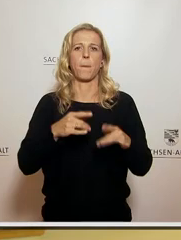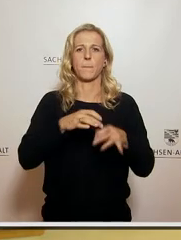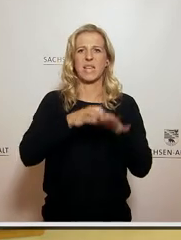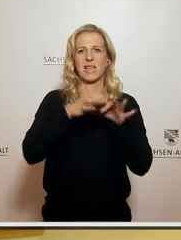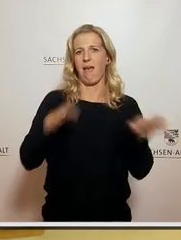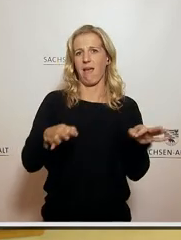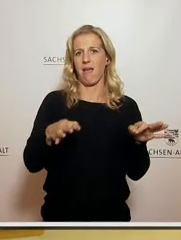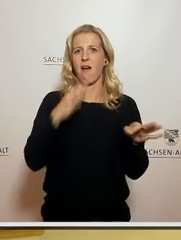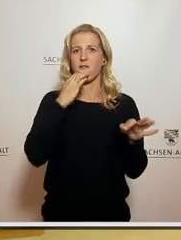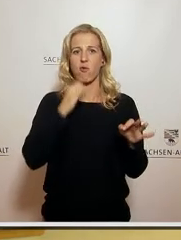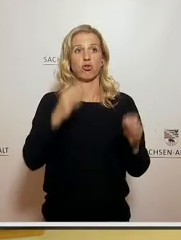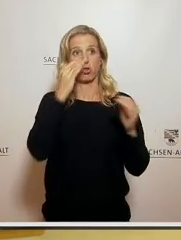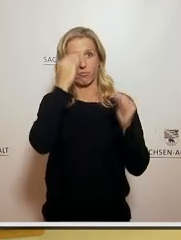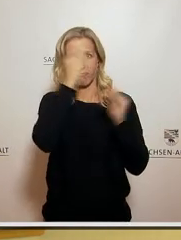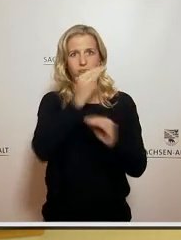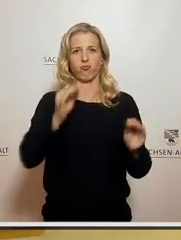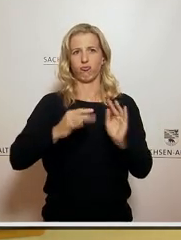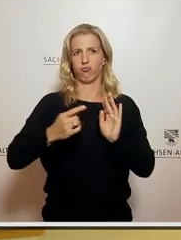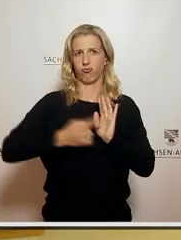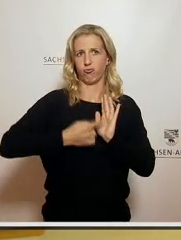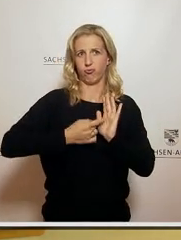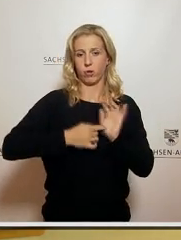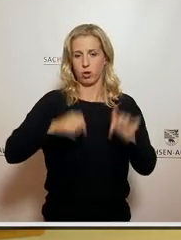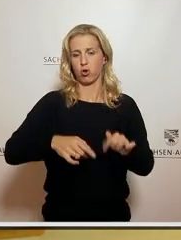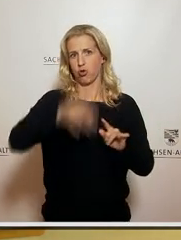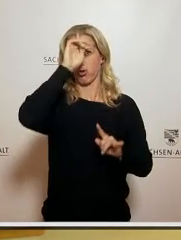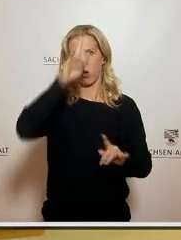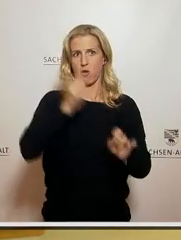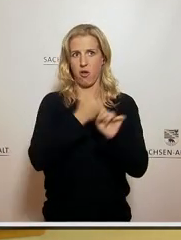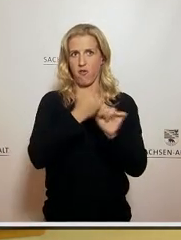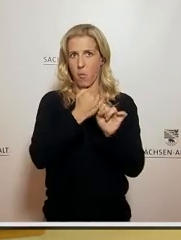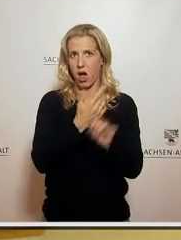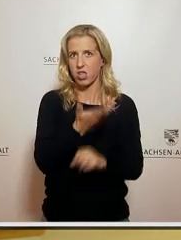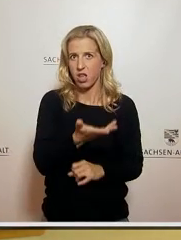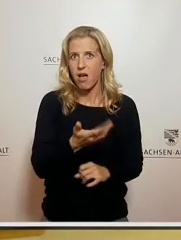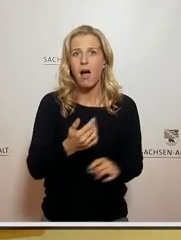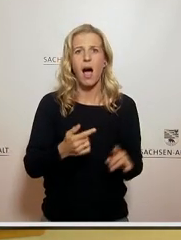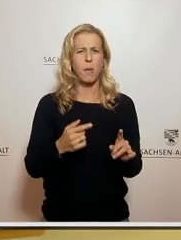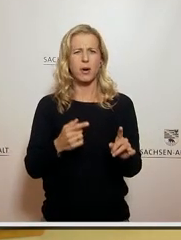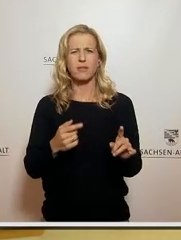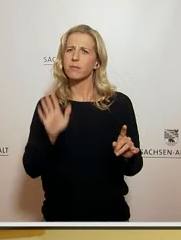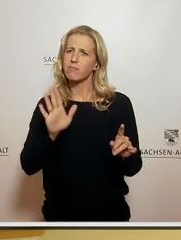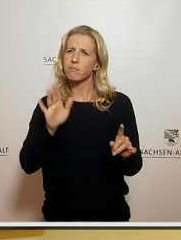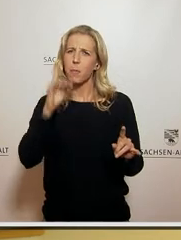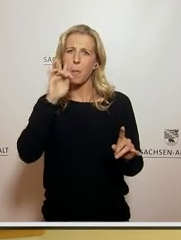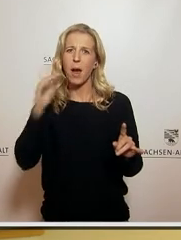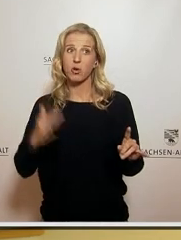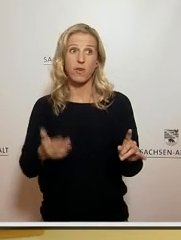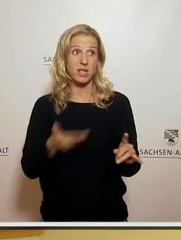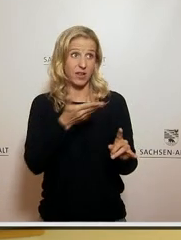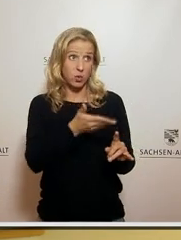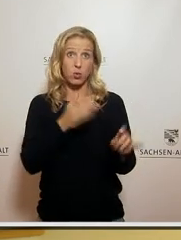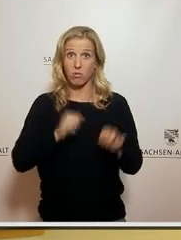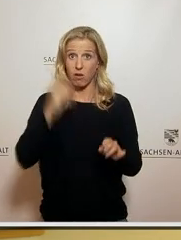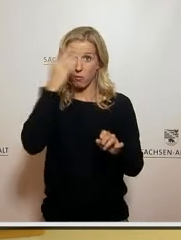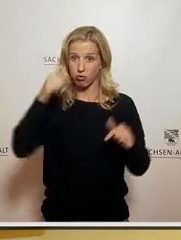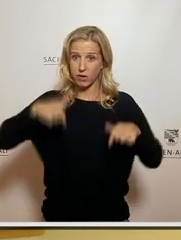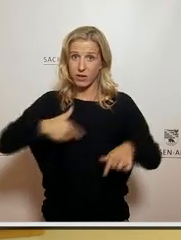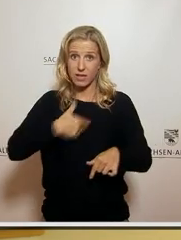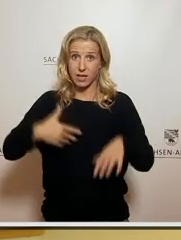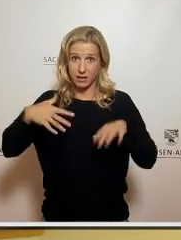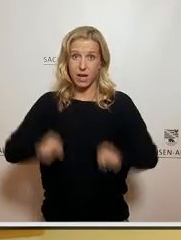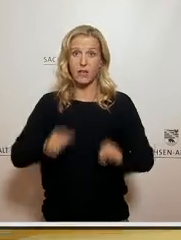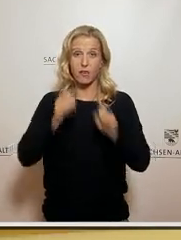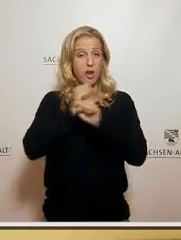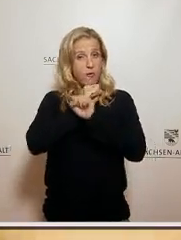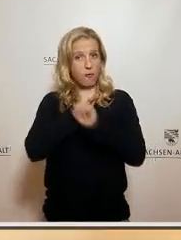werden, auch für Deutschland gefordert. Was halten Sie von solch einem Vorstoß und könnten Sie ihn sich für Sachsen-Anhalt vorstellen?